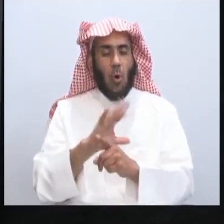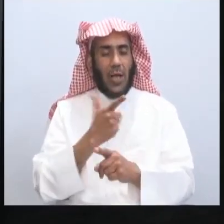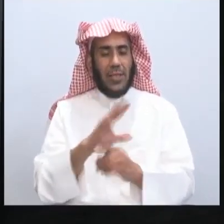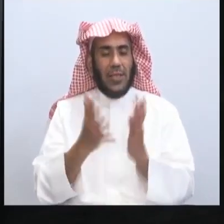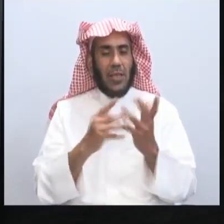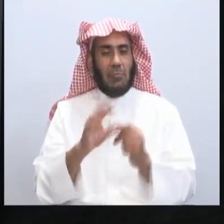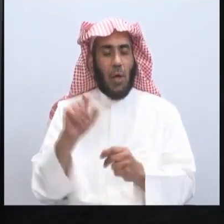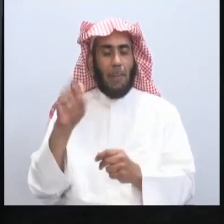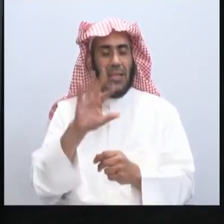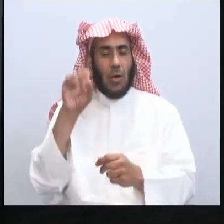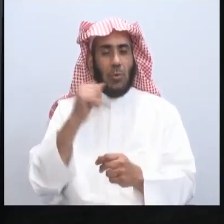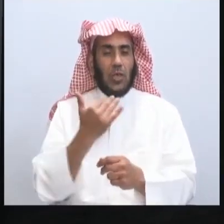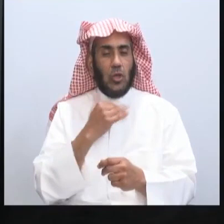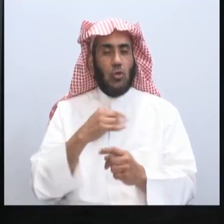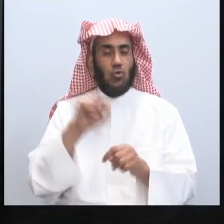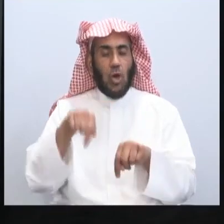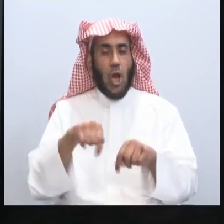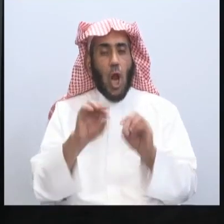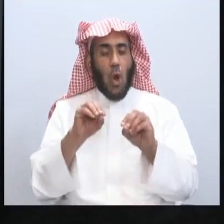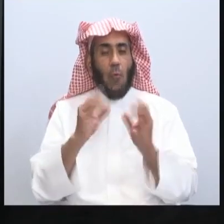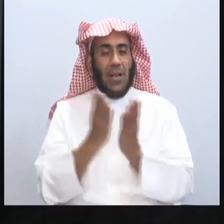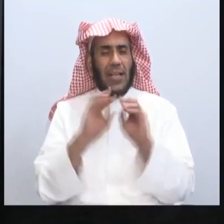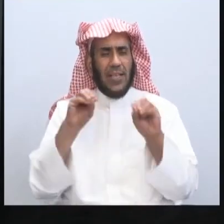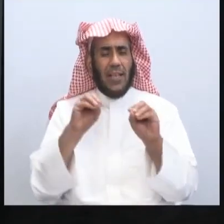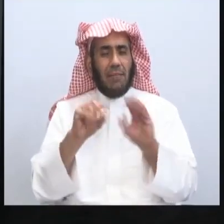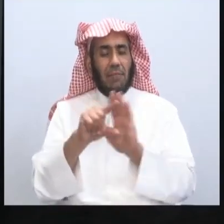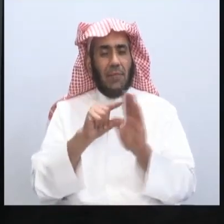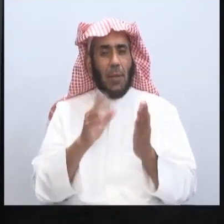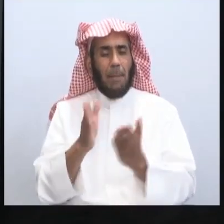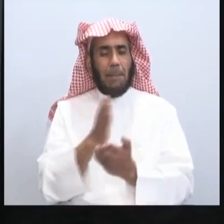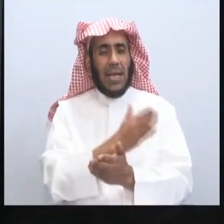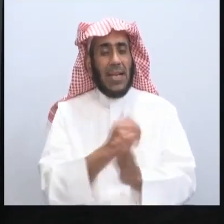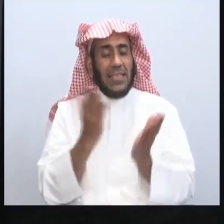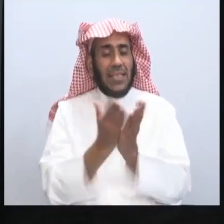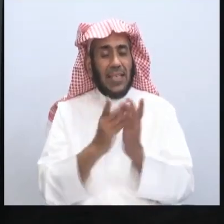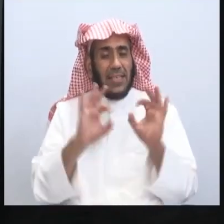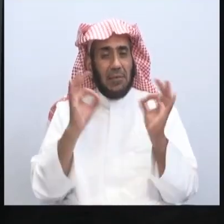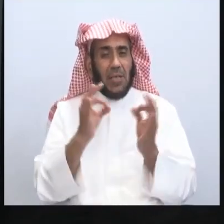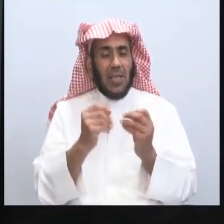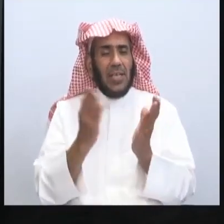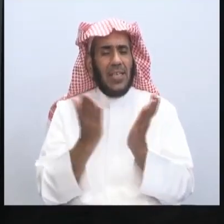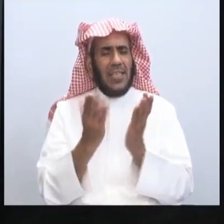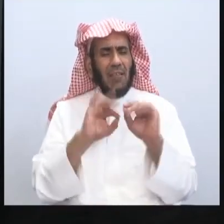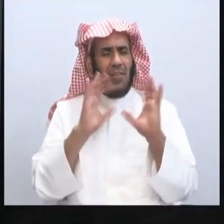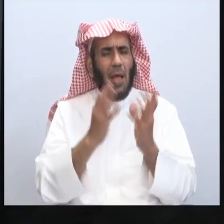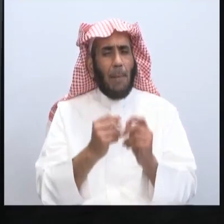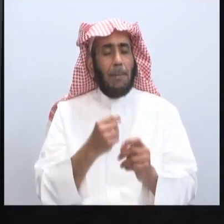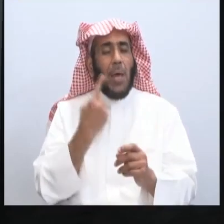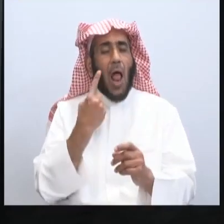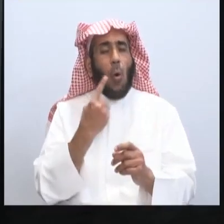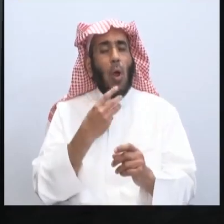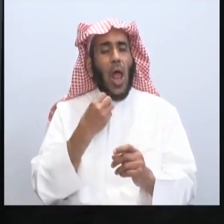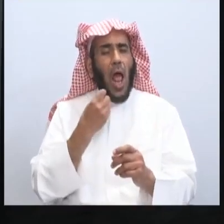استاذ محمد القبيشي اليوم سوف نتحدث في منهج الدراسات الاجتماعيه للصف الاول